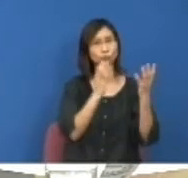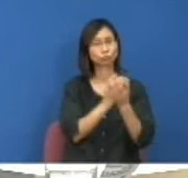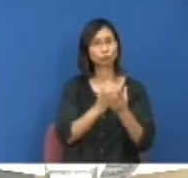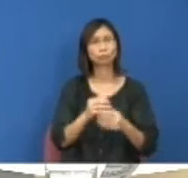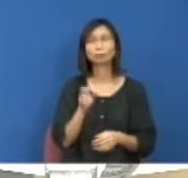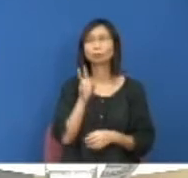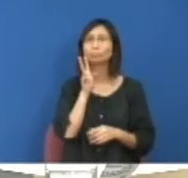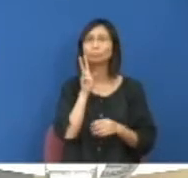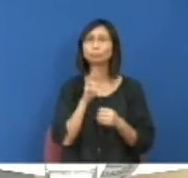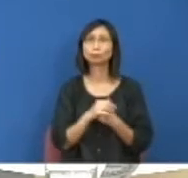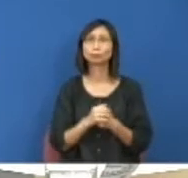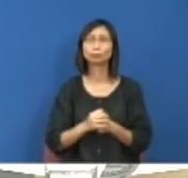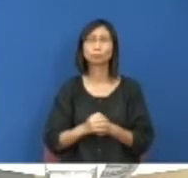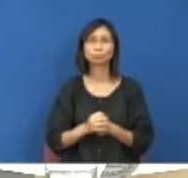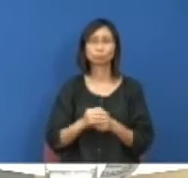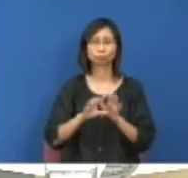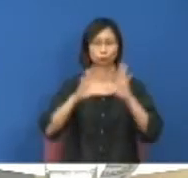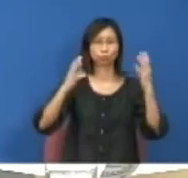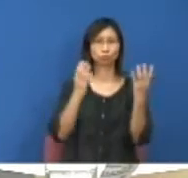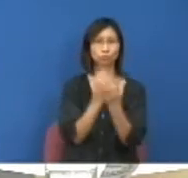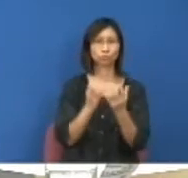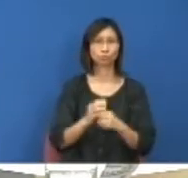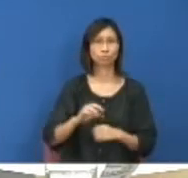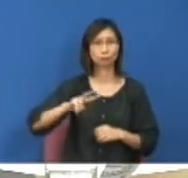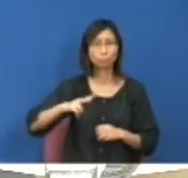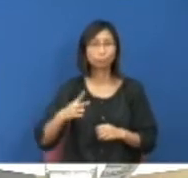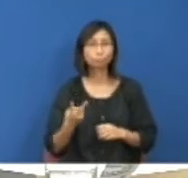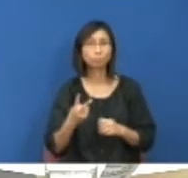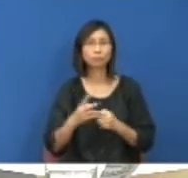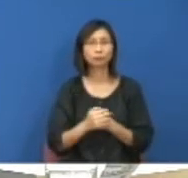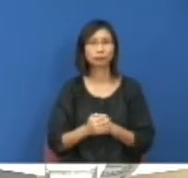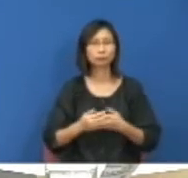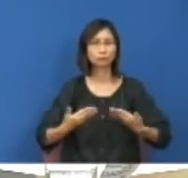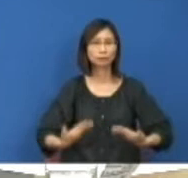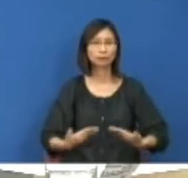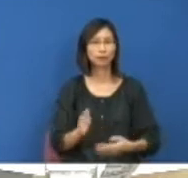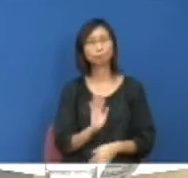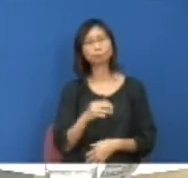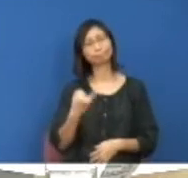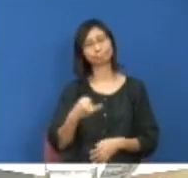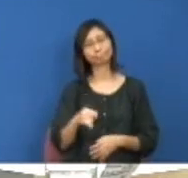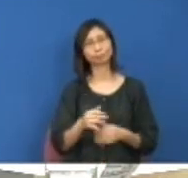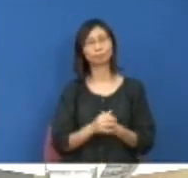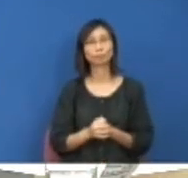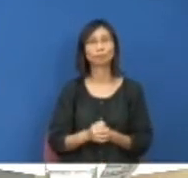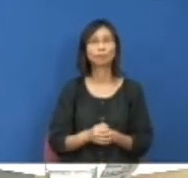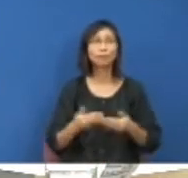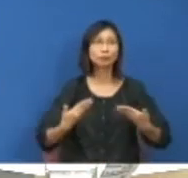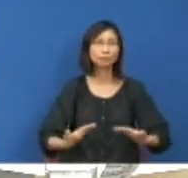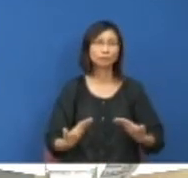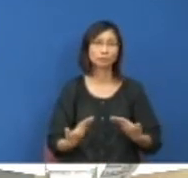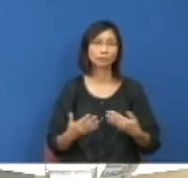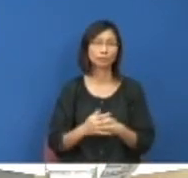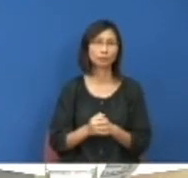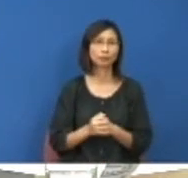有種性嘅制度。咁當然種性嘅制度就不能夠變咗一個即係我哋現代意義講嘅階級，因為現代意義嘅階級即係